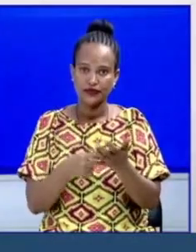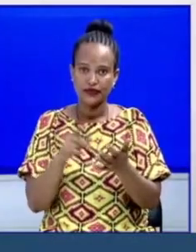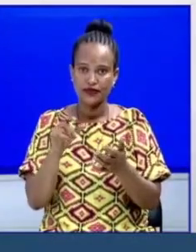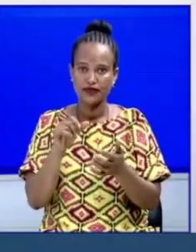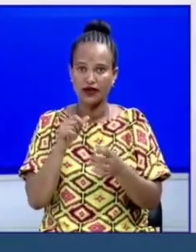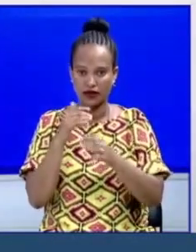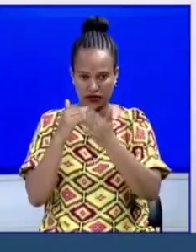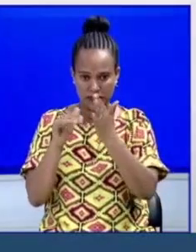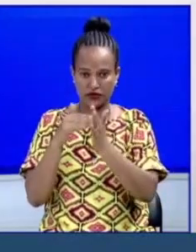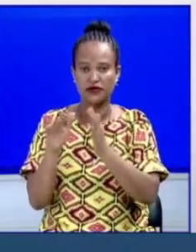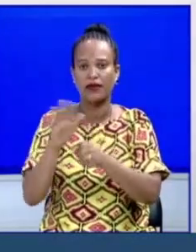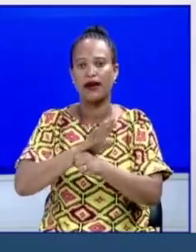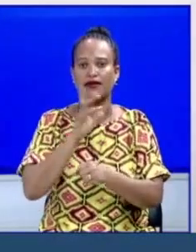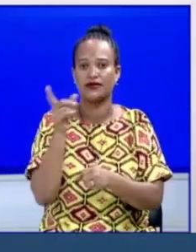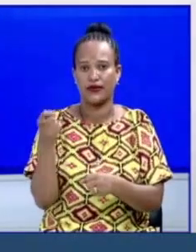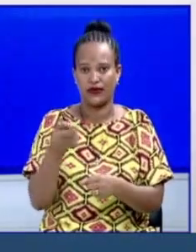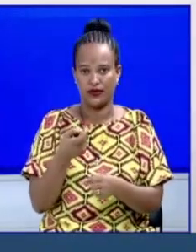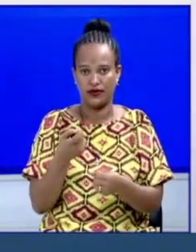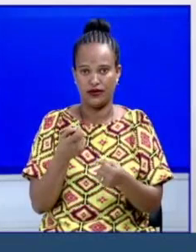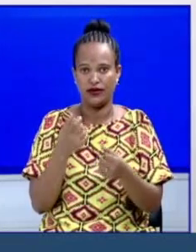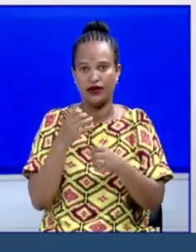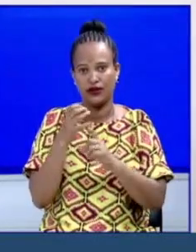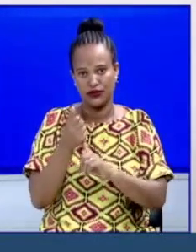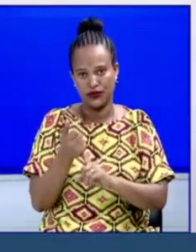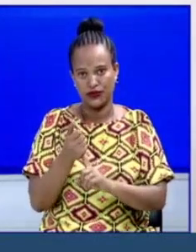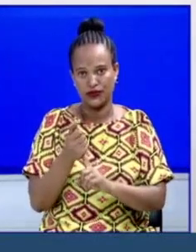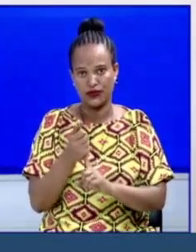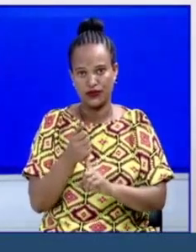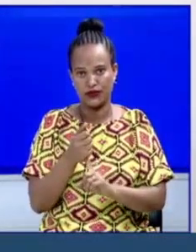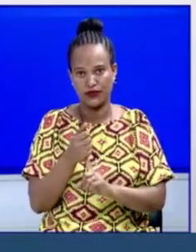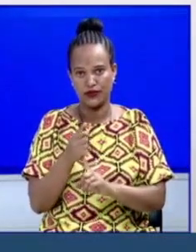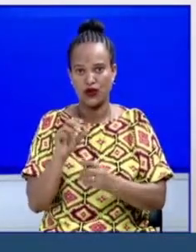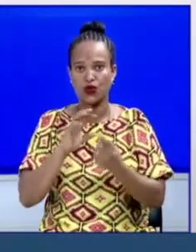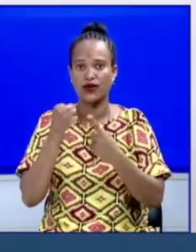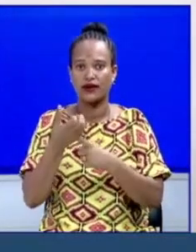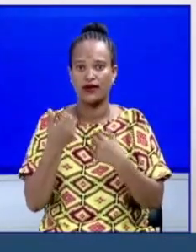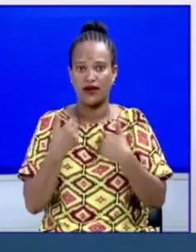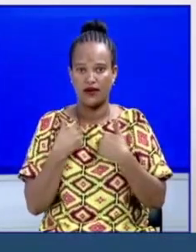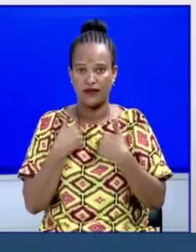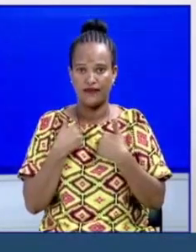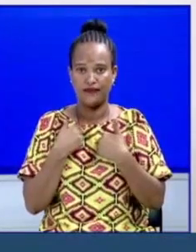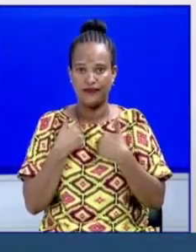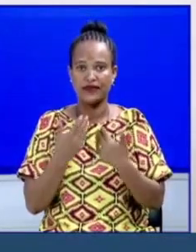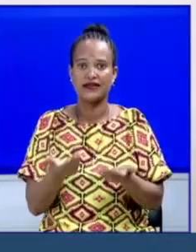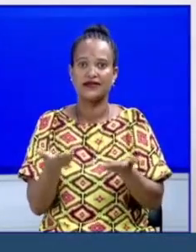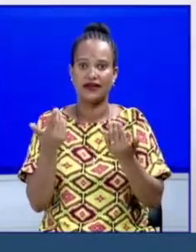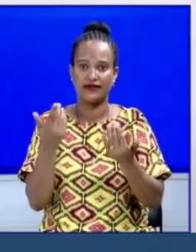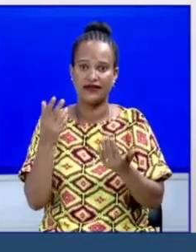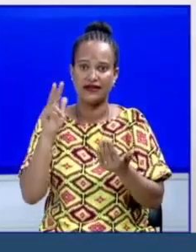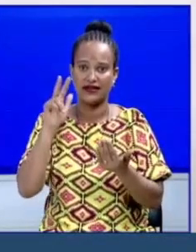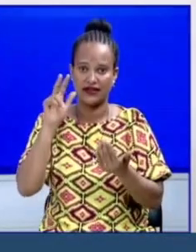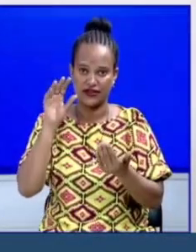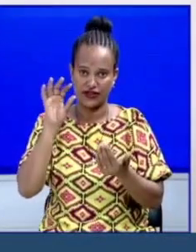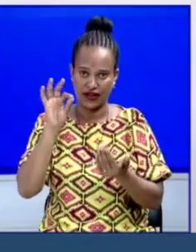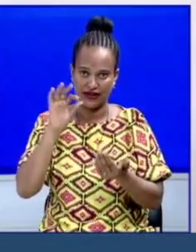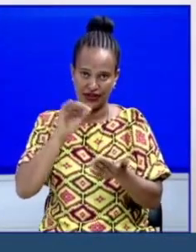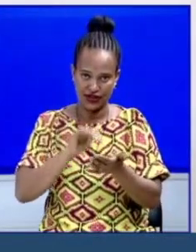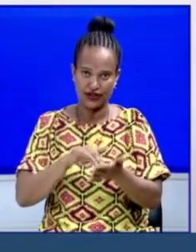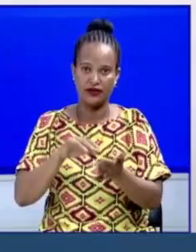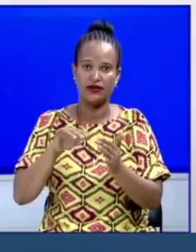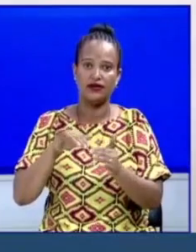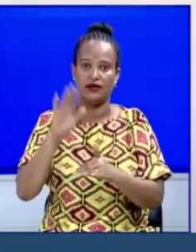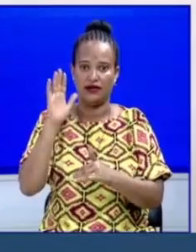ገለገሊኡ ዝተማልአ ፓኬጅ ኣይኮነን። ዘይቲ ዝጎደለሎ ዓተር ዝጎደለሉ ዘሎ ኩነታት ኣሎ። እቲ ዝተረፈ ልዕሊ 39,000 ሜትሪክ ቶን